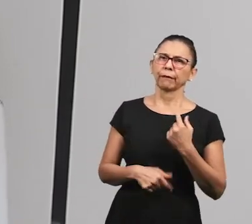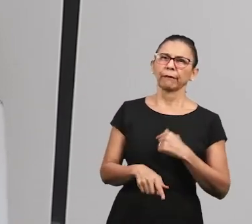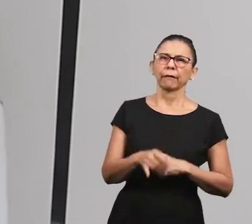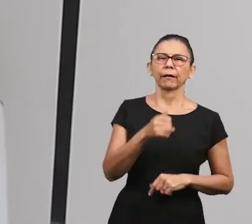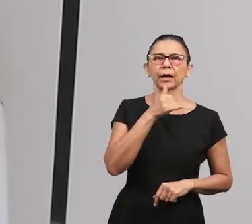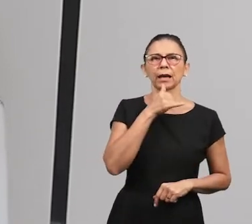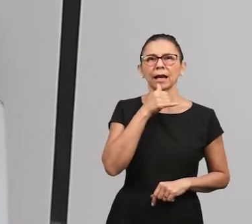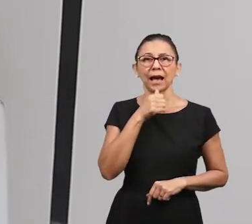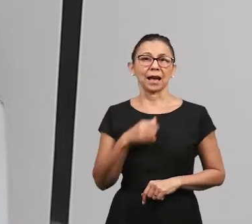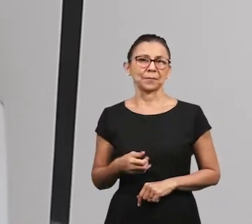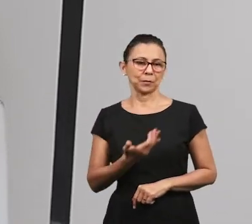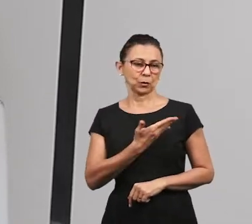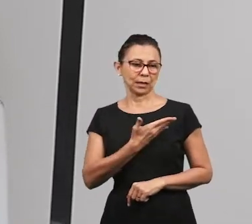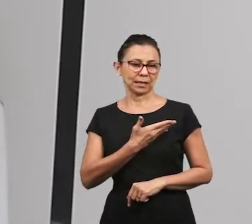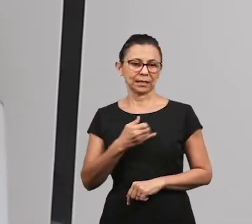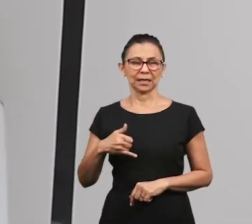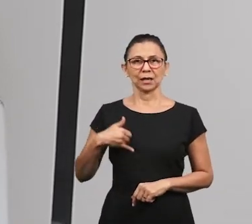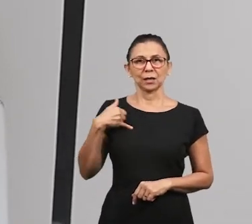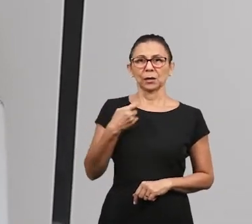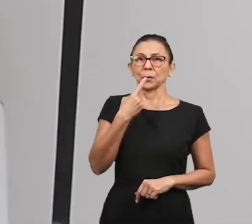а лишь